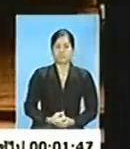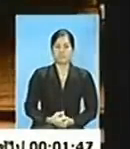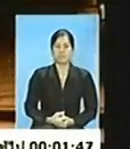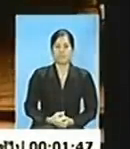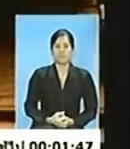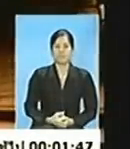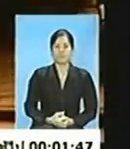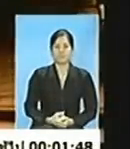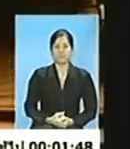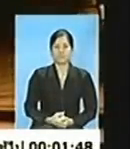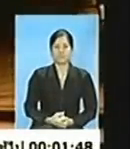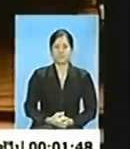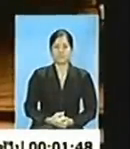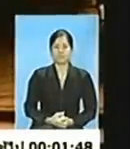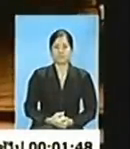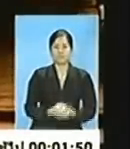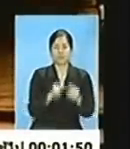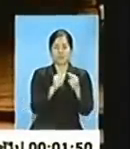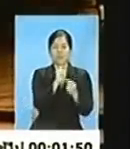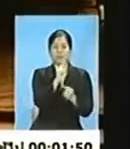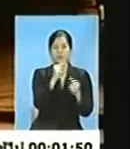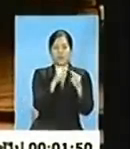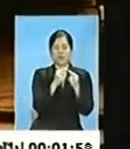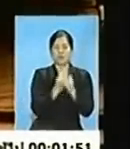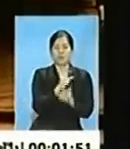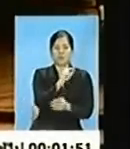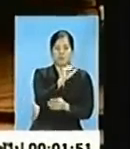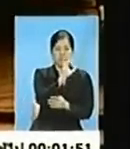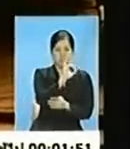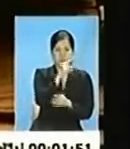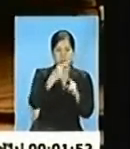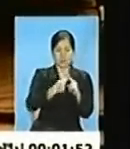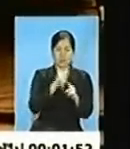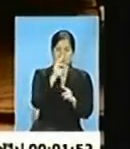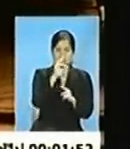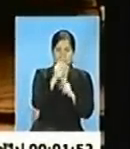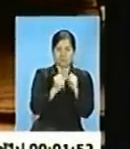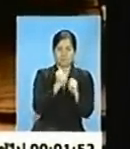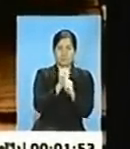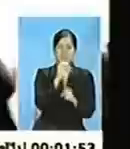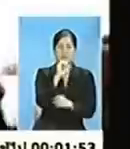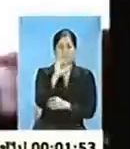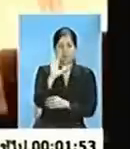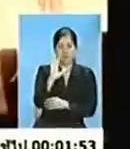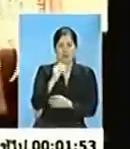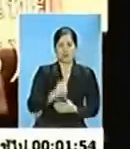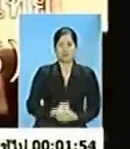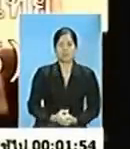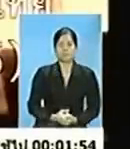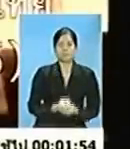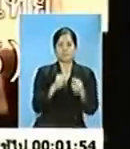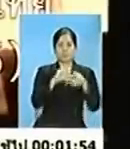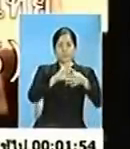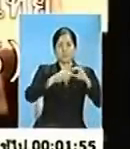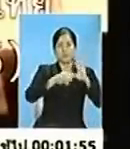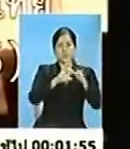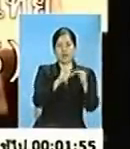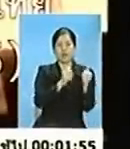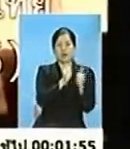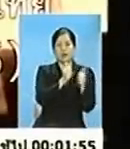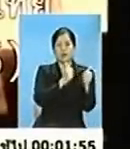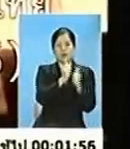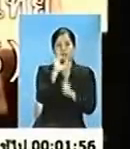งอันนี้เพื่อไปเห็นว่าเป็นคลิปเก่านะ28กรกฎาคม2555นี่เองช่วงโอลิมปิกนะ